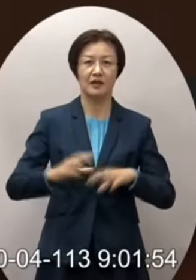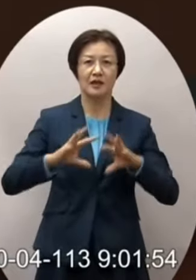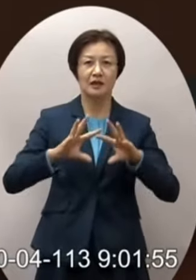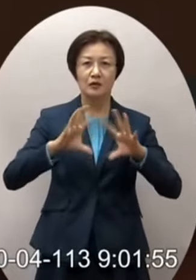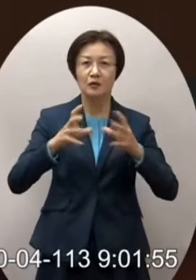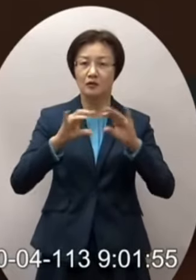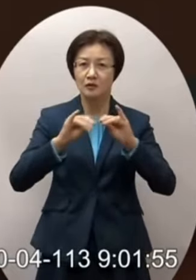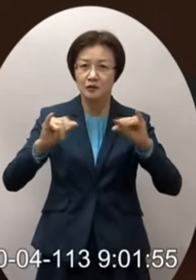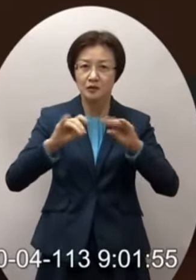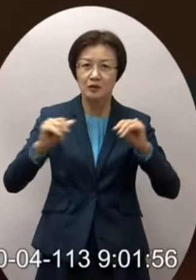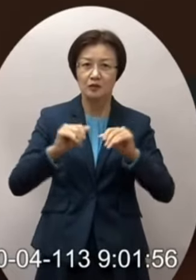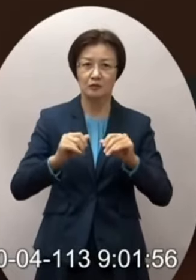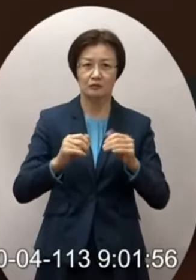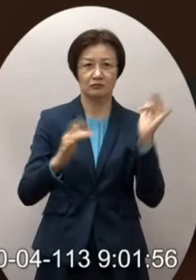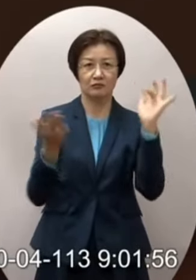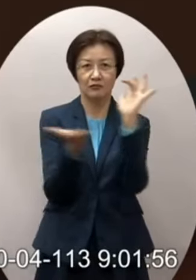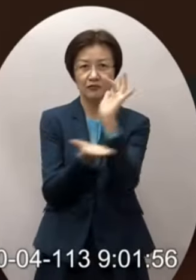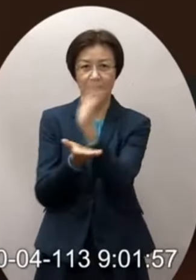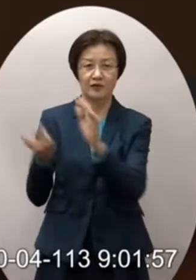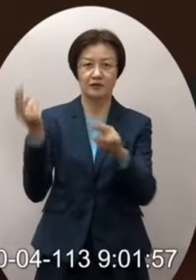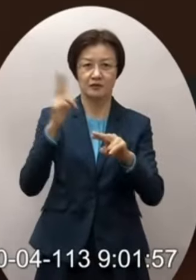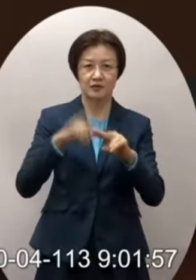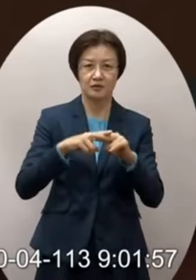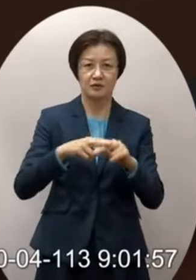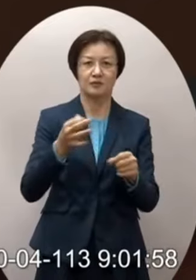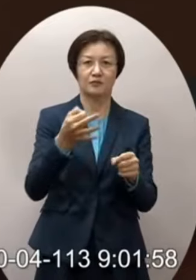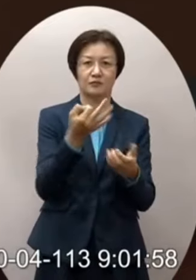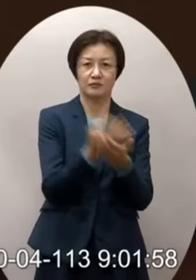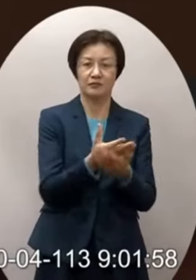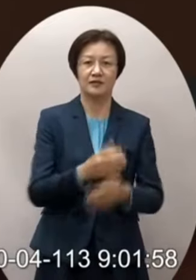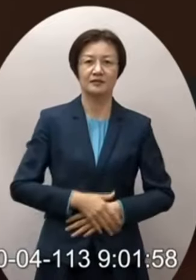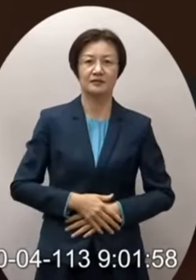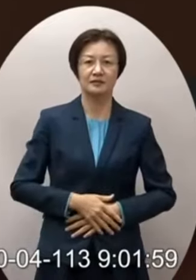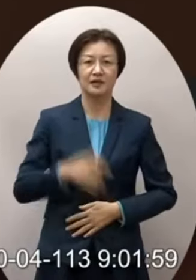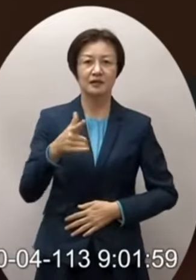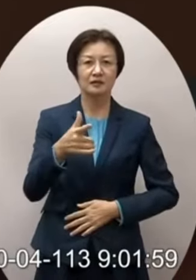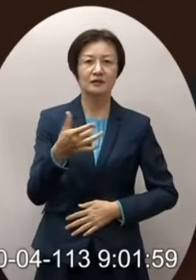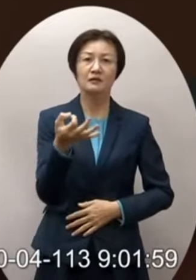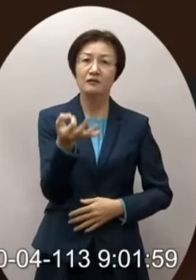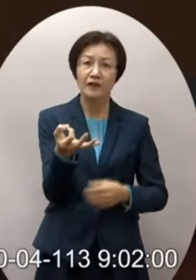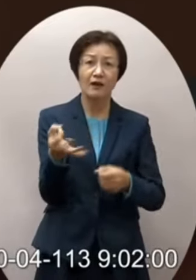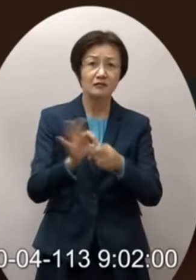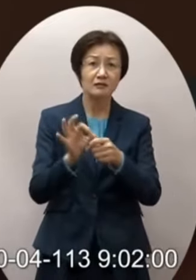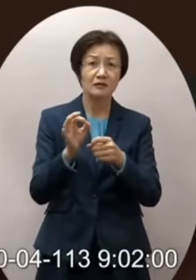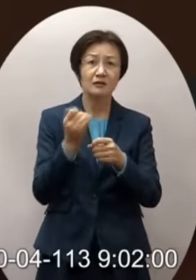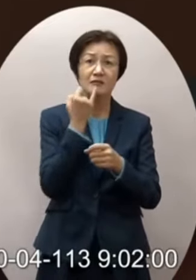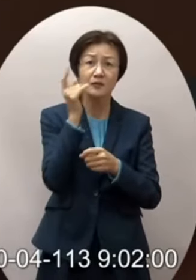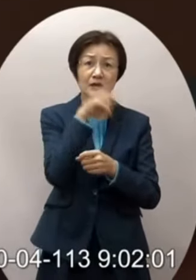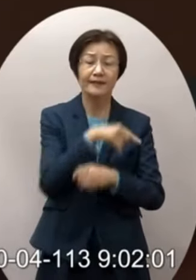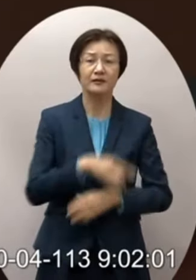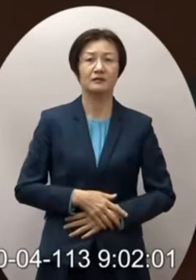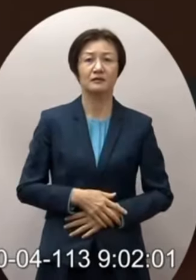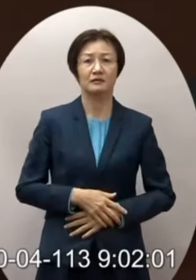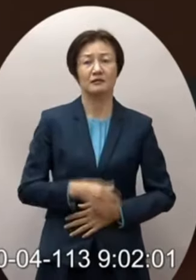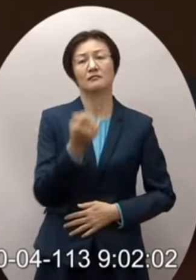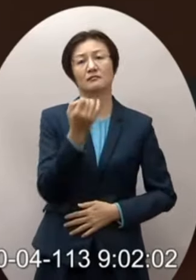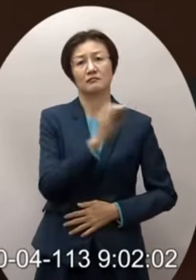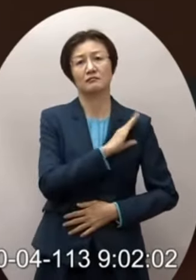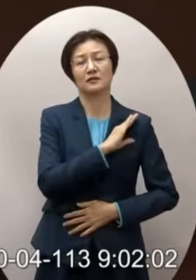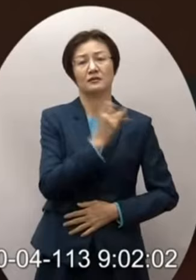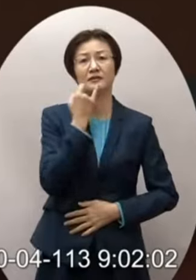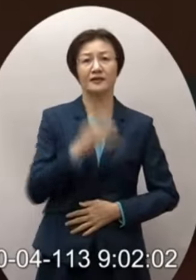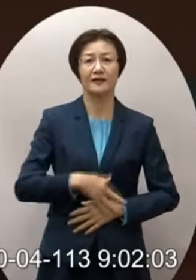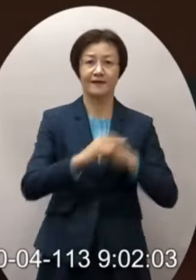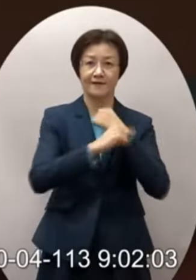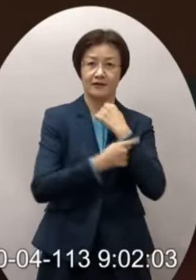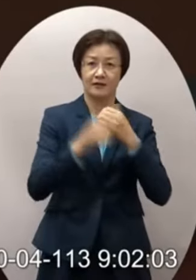例。第二个，进法补偿可以修法调高金额吗？当然可以，任何的法